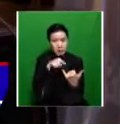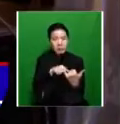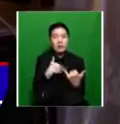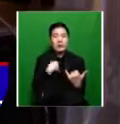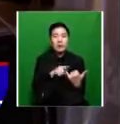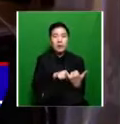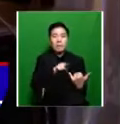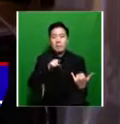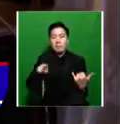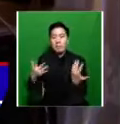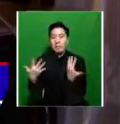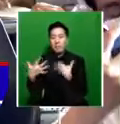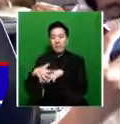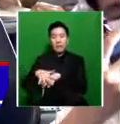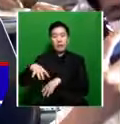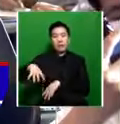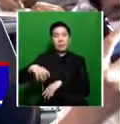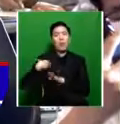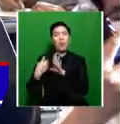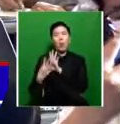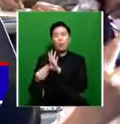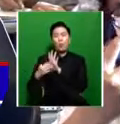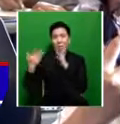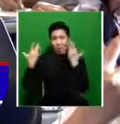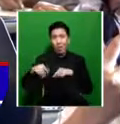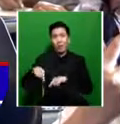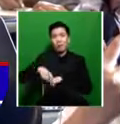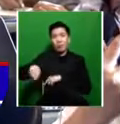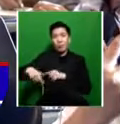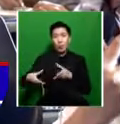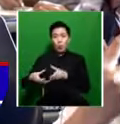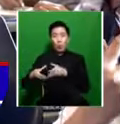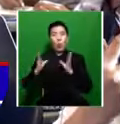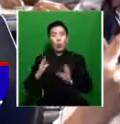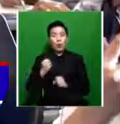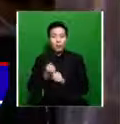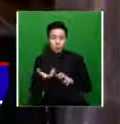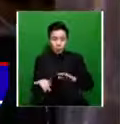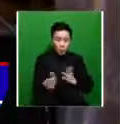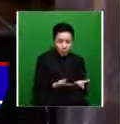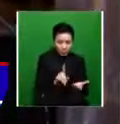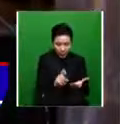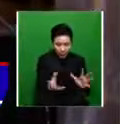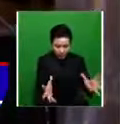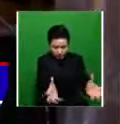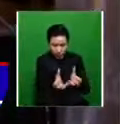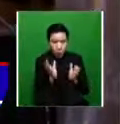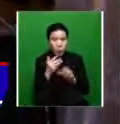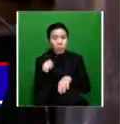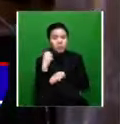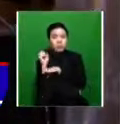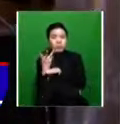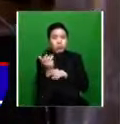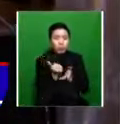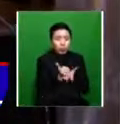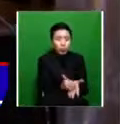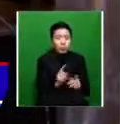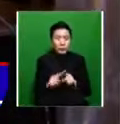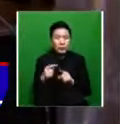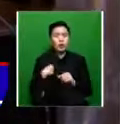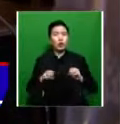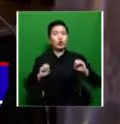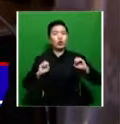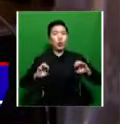านงานไปยังหน่วยงานซึ่งเราฝึกอบรมอยู่แล้วนะครับหรือแม้กระทั่งเจ้าหน้าที่เก็บศพเจ้าหน้าที่กู้ภัยเจ้าหน้าที่เก็บศพทั้งหลายเนี่ยเราสอนเ